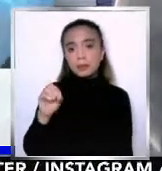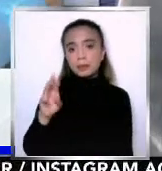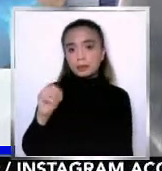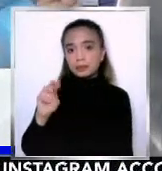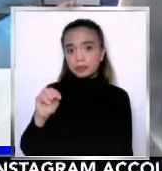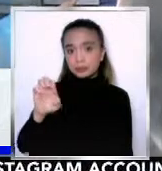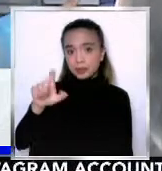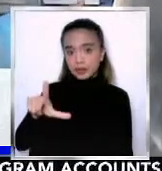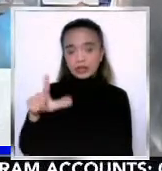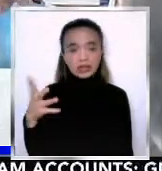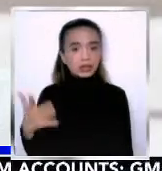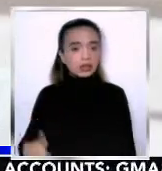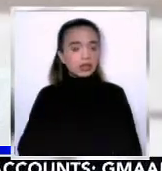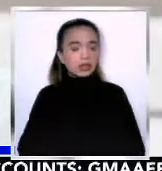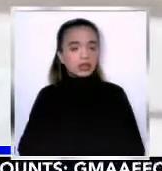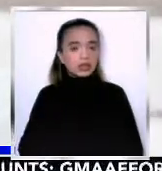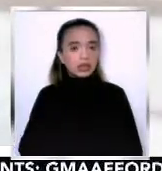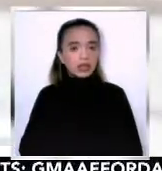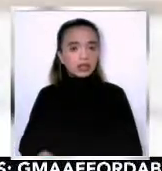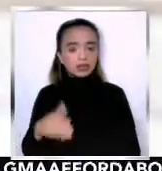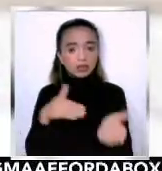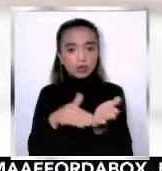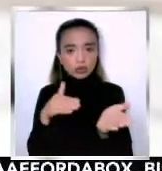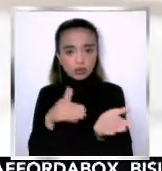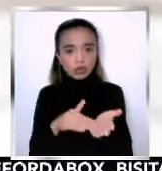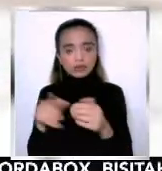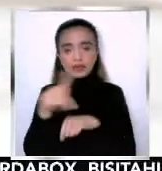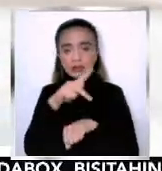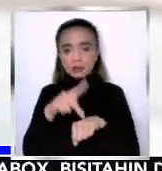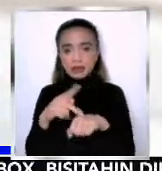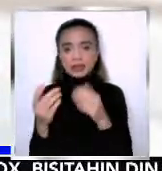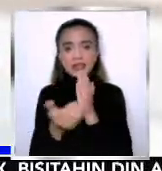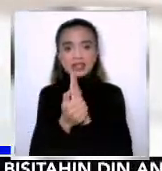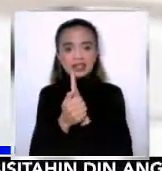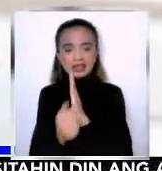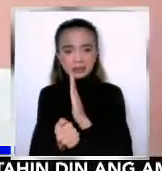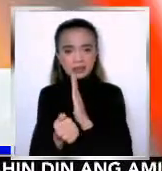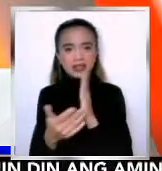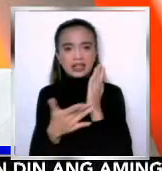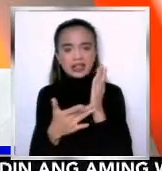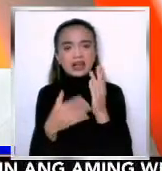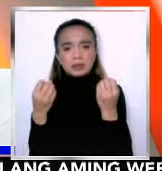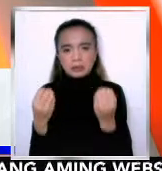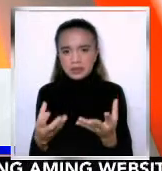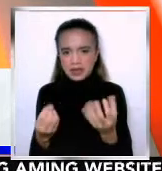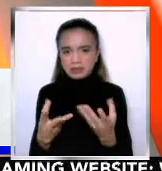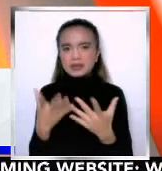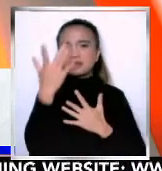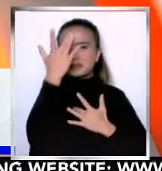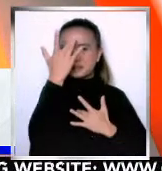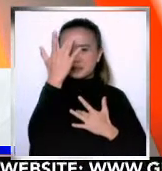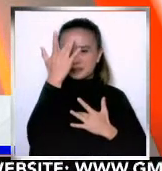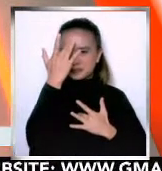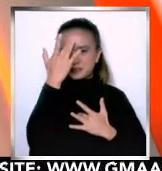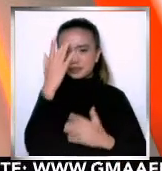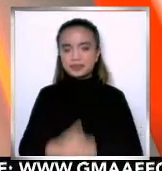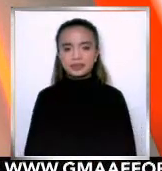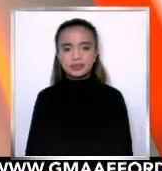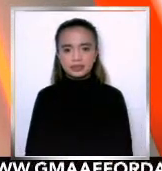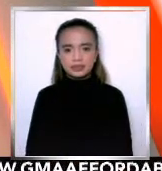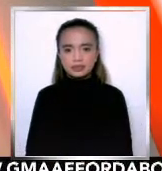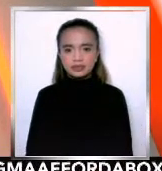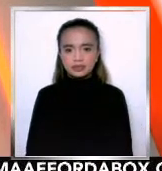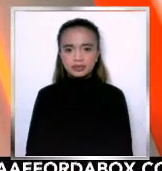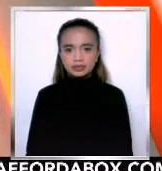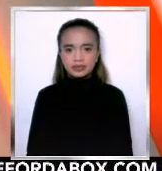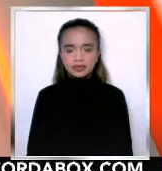Association of Medical Technologists, maraming medtech ngayon ang nagkakasakit. Sa ngayon naman po, ang mga status